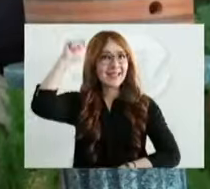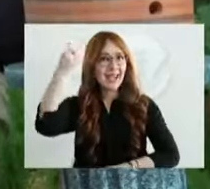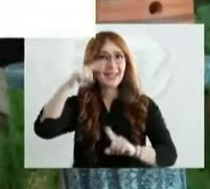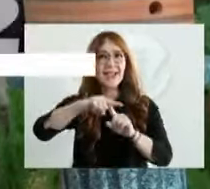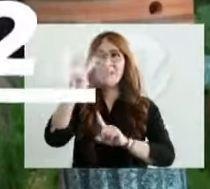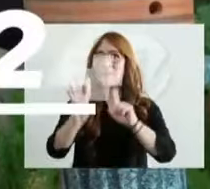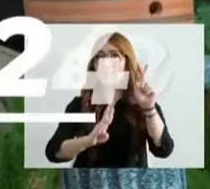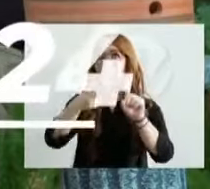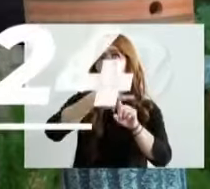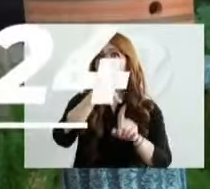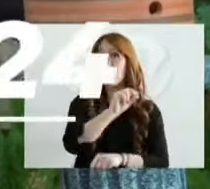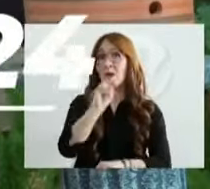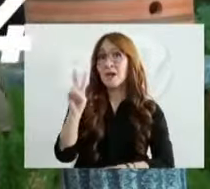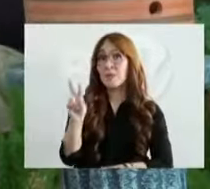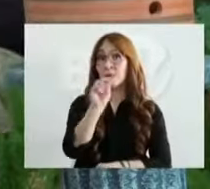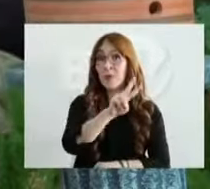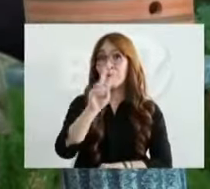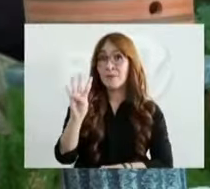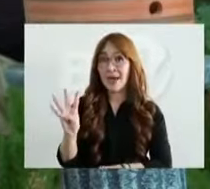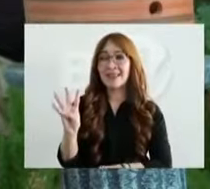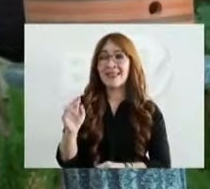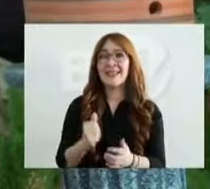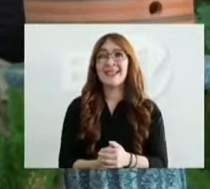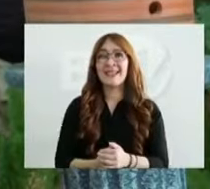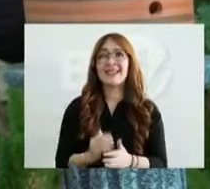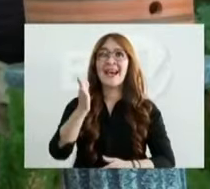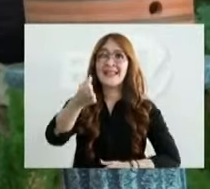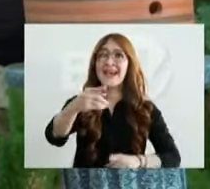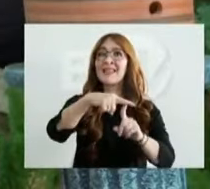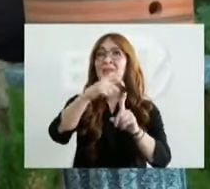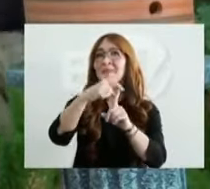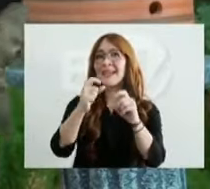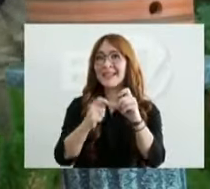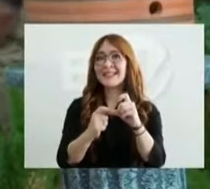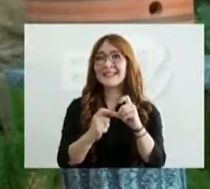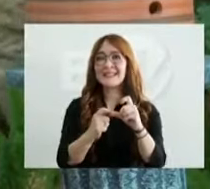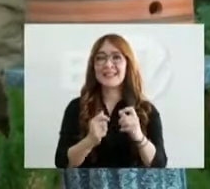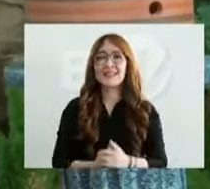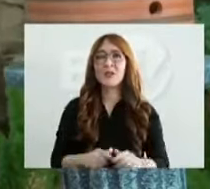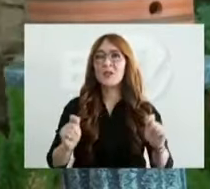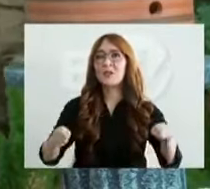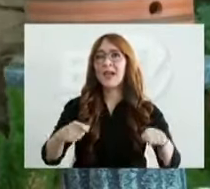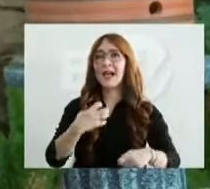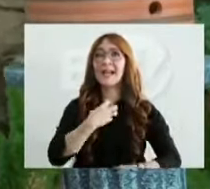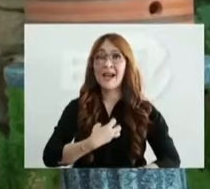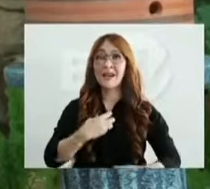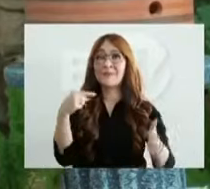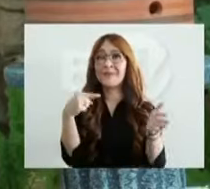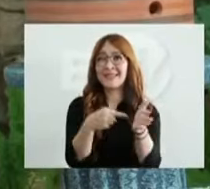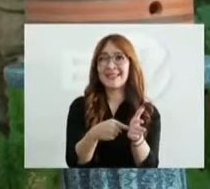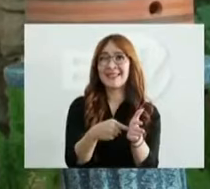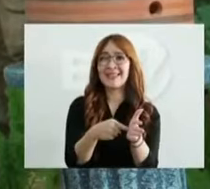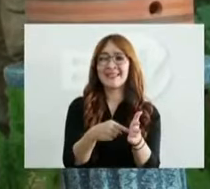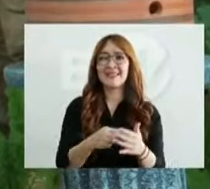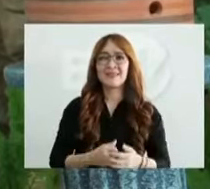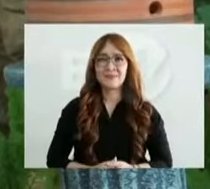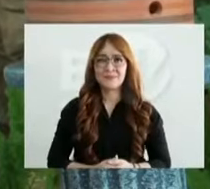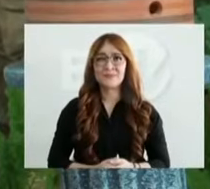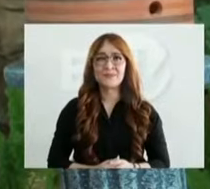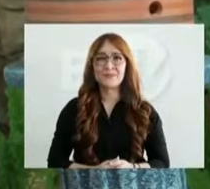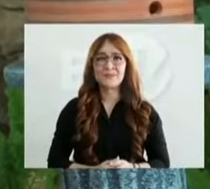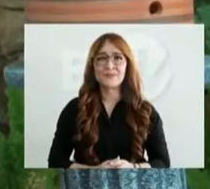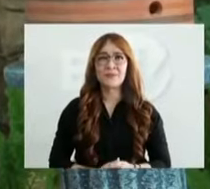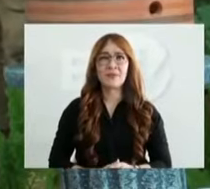jang lupa ya tanggal 14 Februari 2024 datang ke TVS gunakan ak pilih